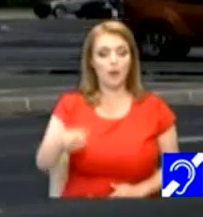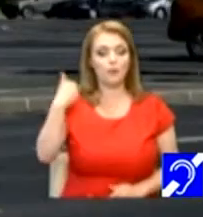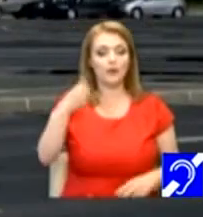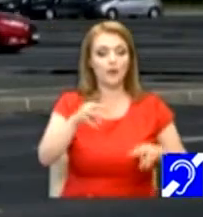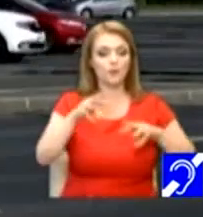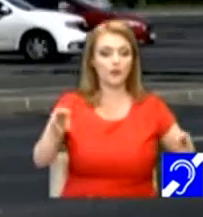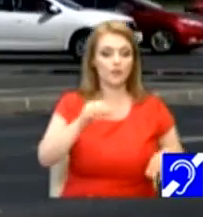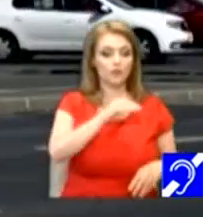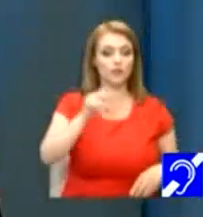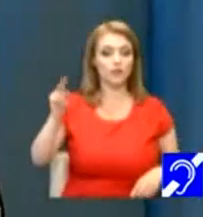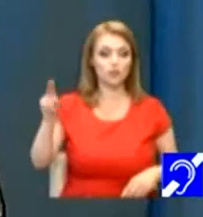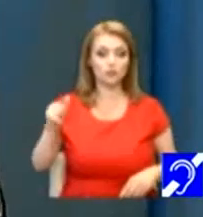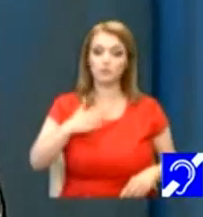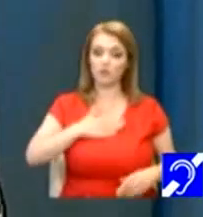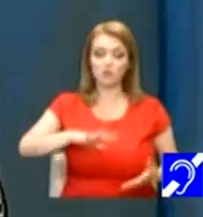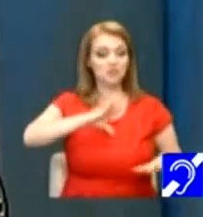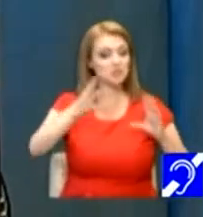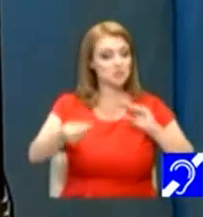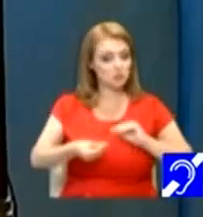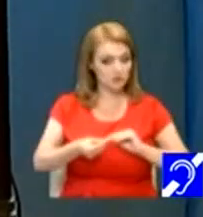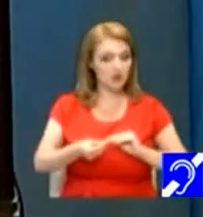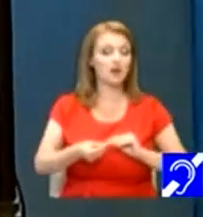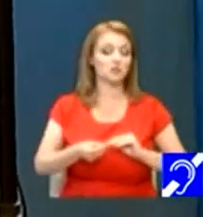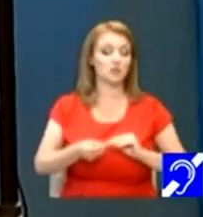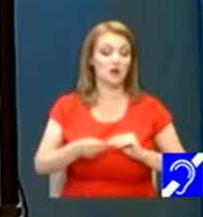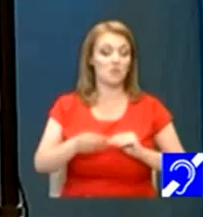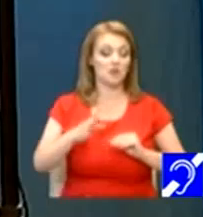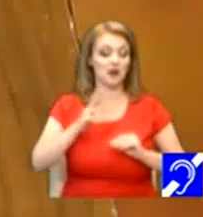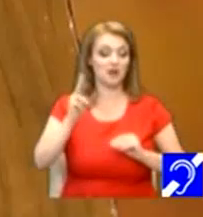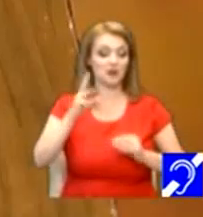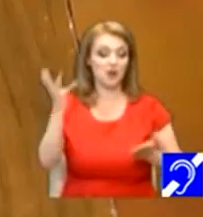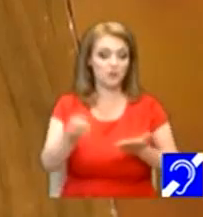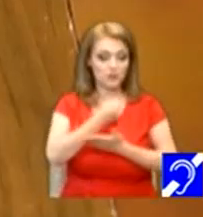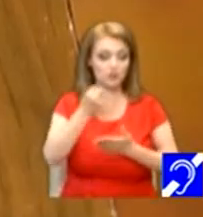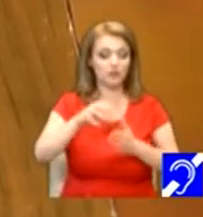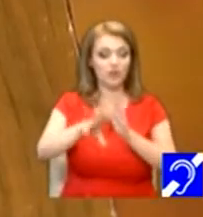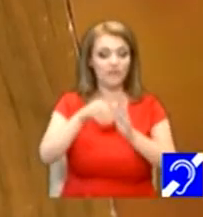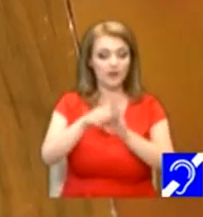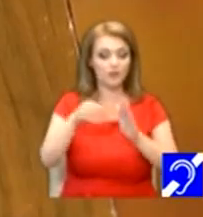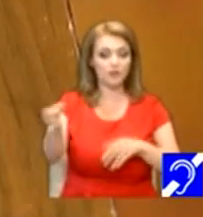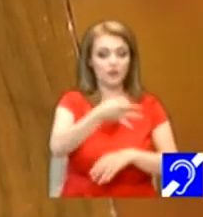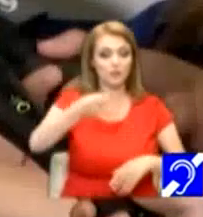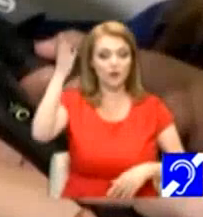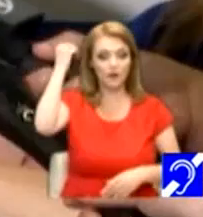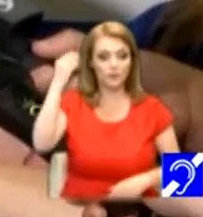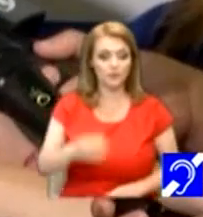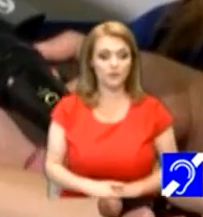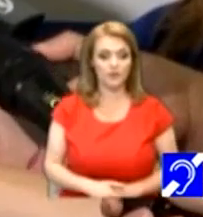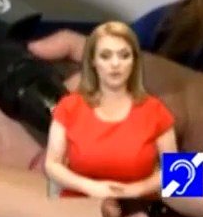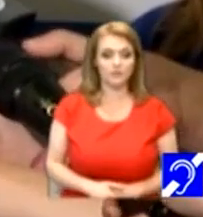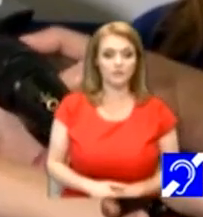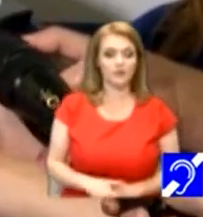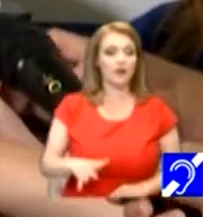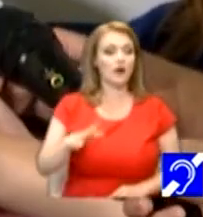Premierul Florin Câțu a apreciat rezultatul istoric pe care Republica Moldova l-a obținut la alegerile parlamentare anticipate. În această dimineață am